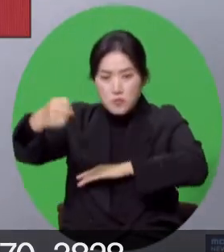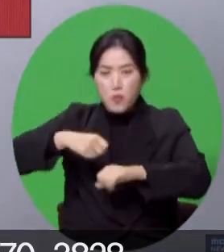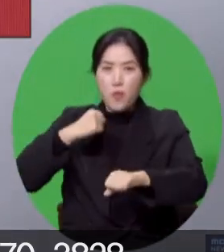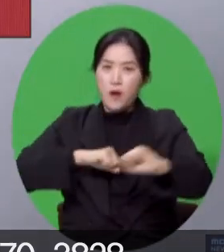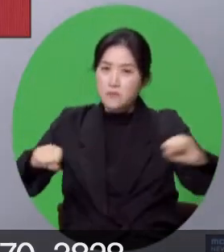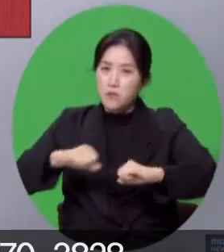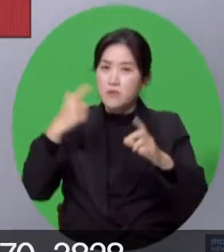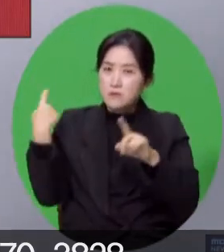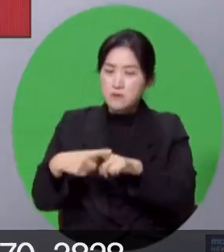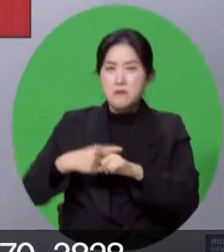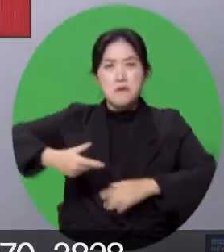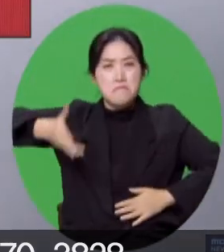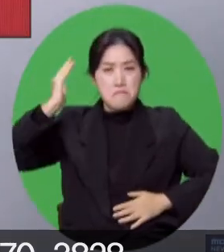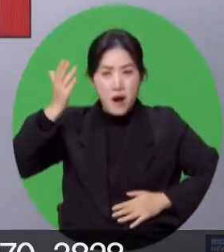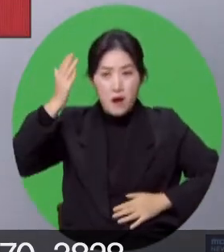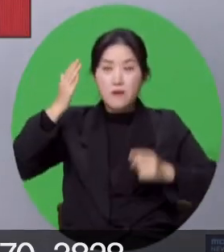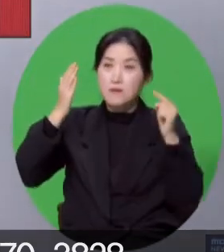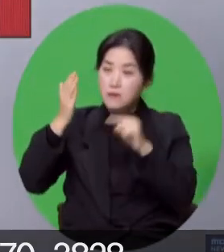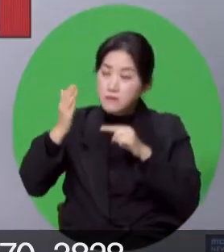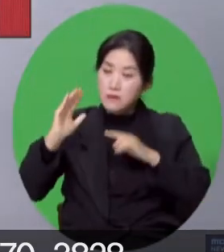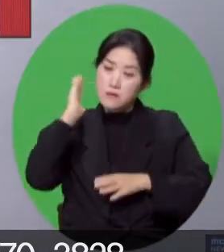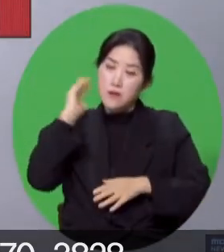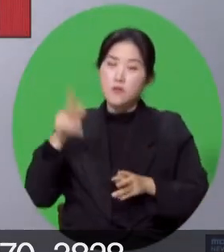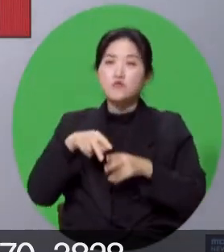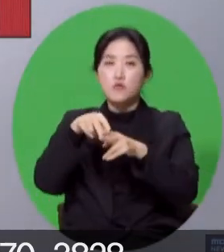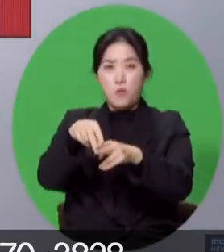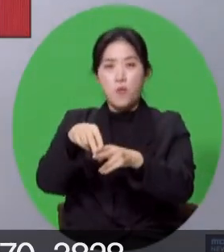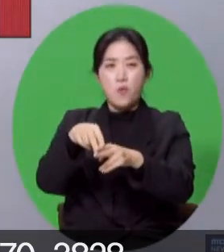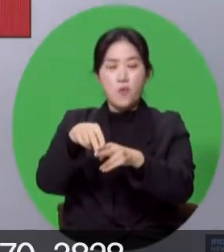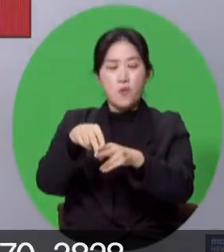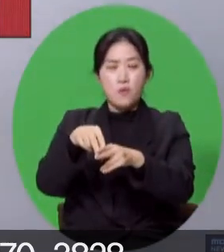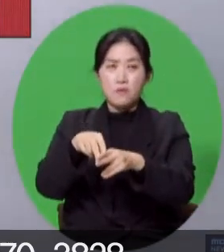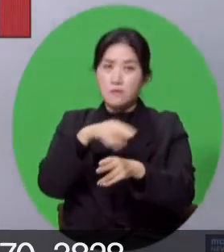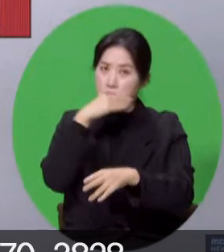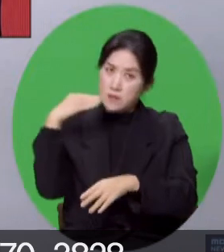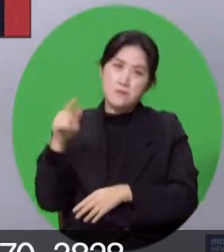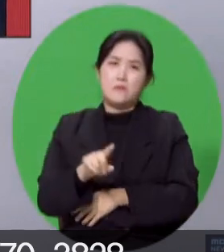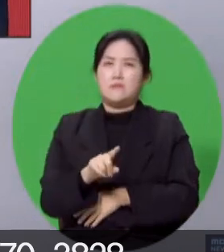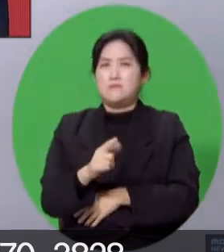이렇게 규정하는 게 대통령 후보로서 옳은 일입니까?